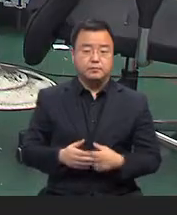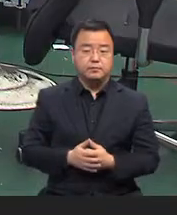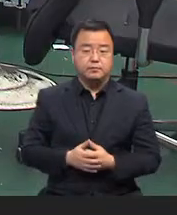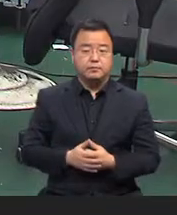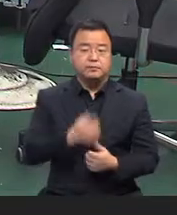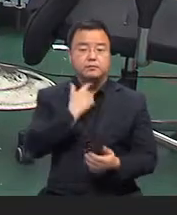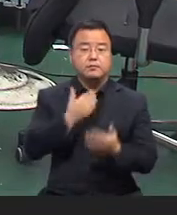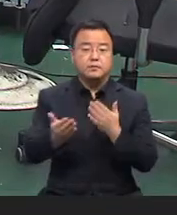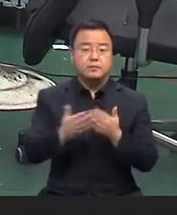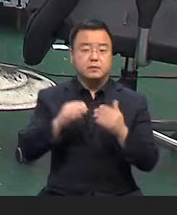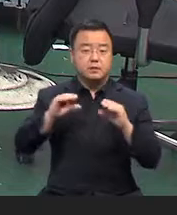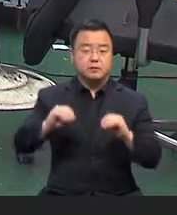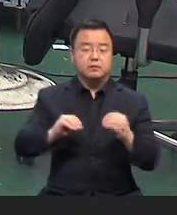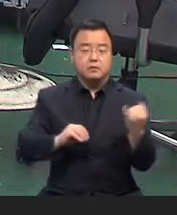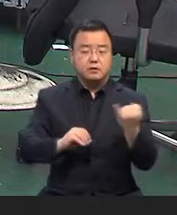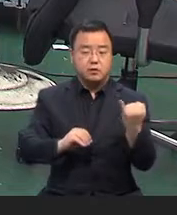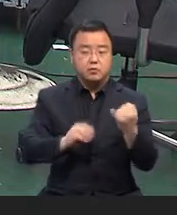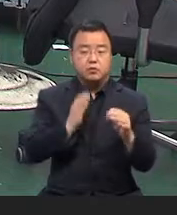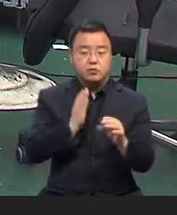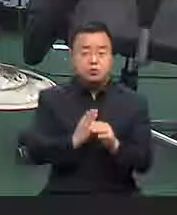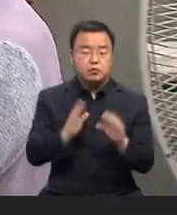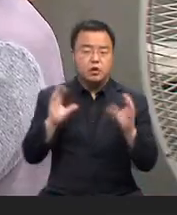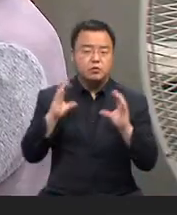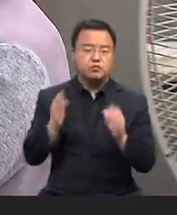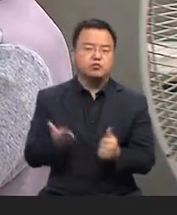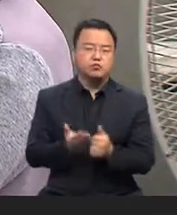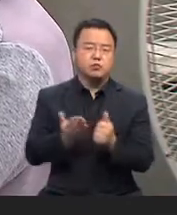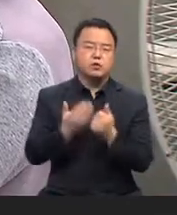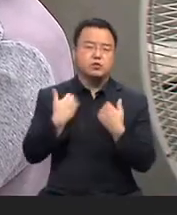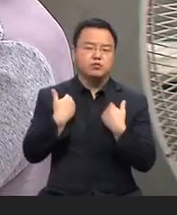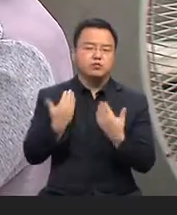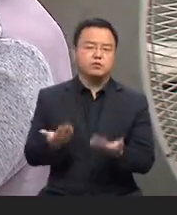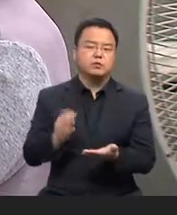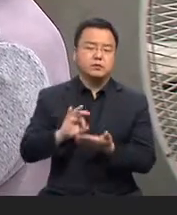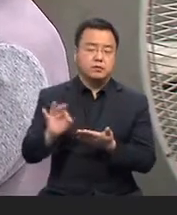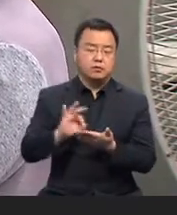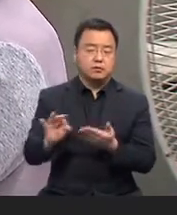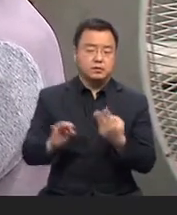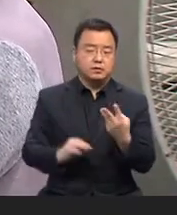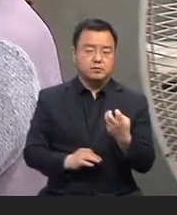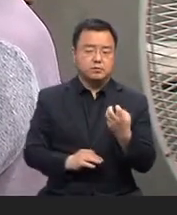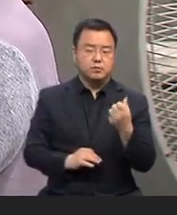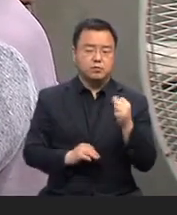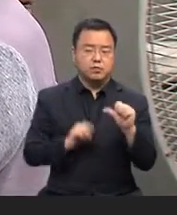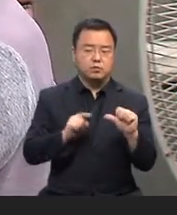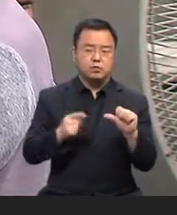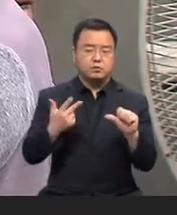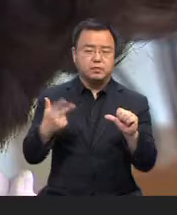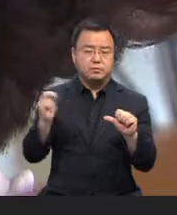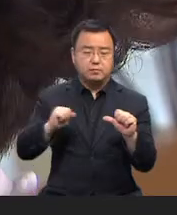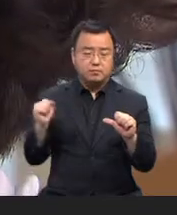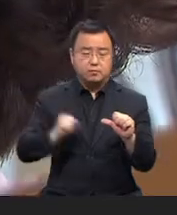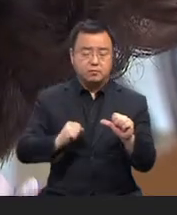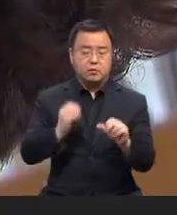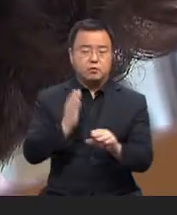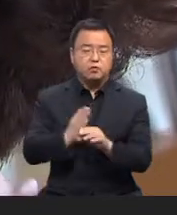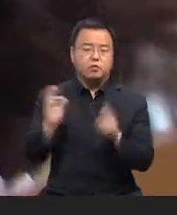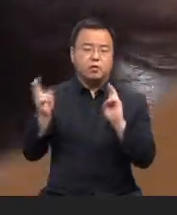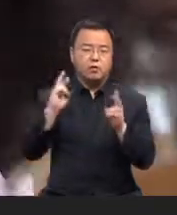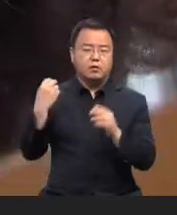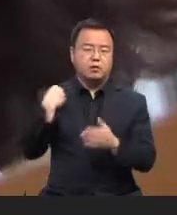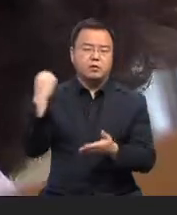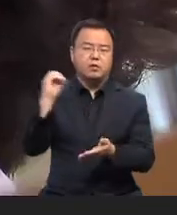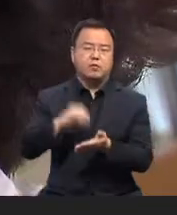경력단절 여성 가운데 육아휴직을 사용한 비율은 35.7% 이 가운데 직장 으로 복귀한